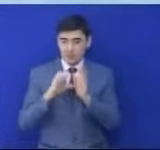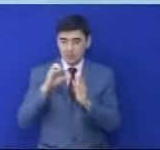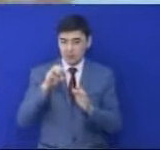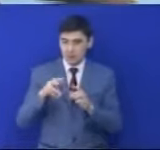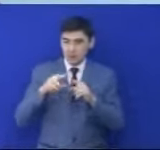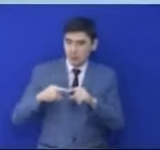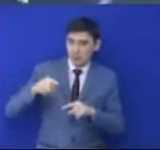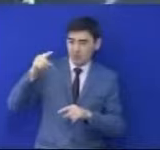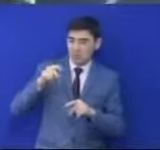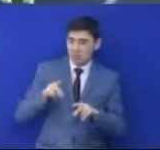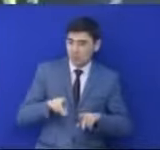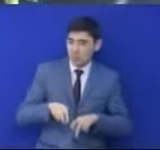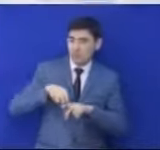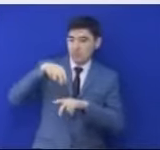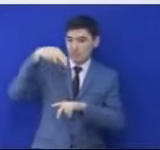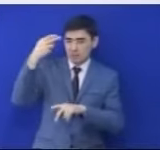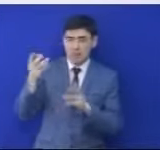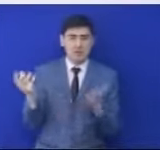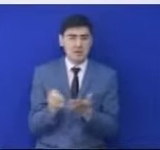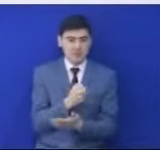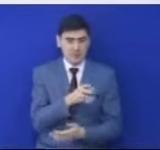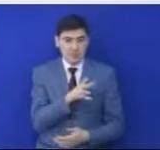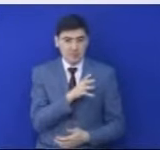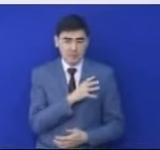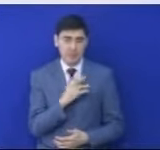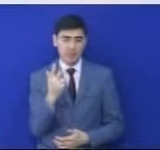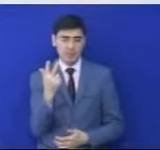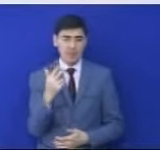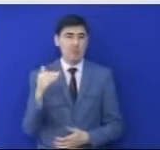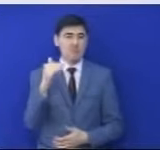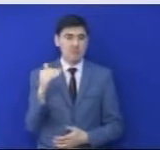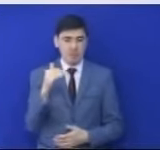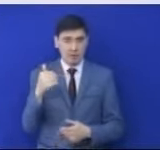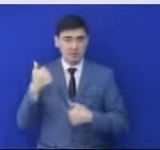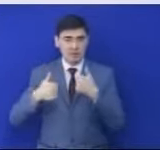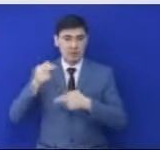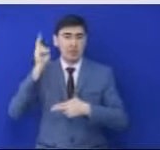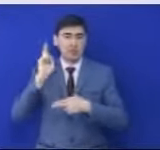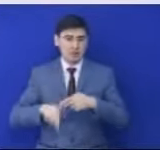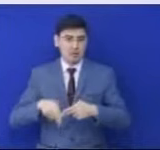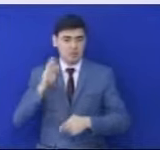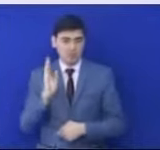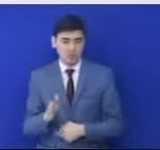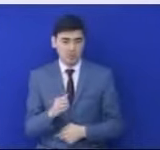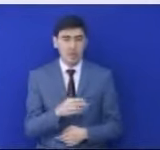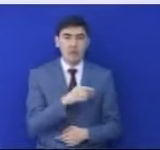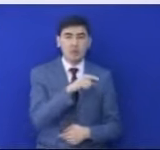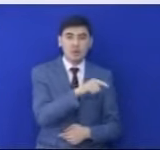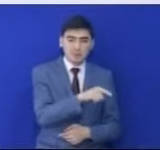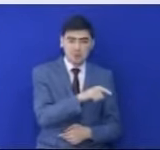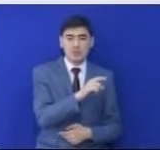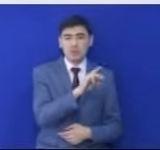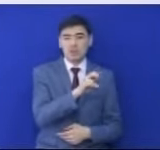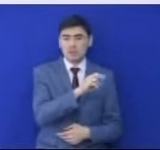атанды. Иран астанасында өтіп жатқан чемпионат 3 ақпанда аяқталады. Қазақстан құрамасы сапында Дубовицкаядан бөлік Риддер